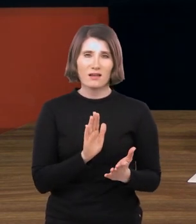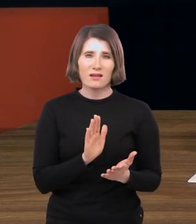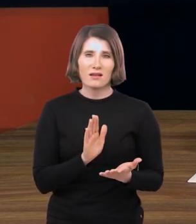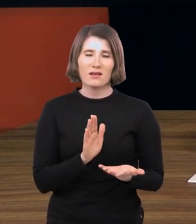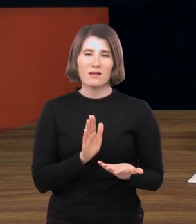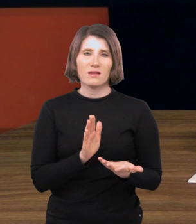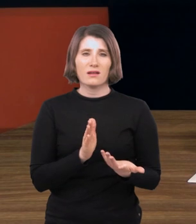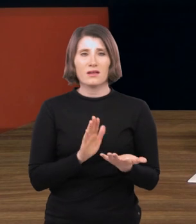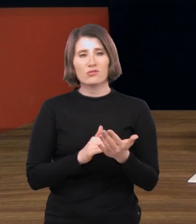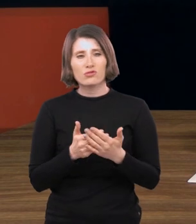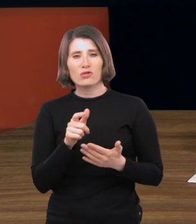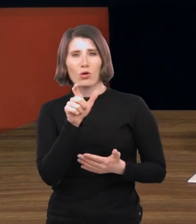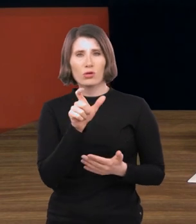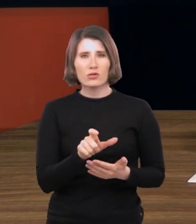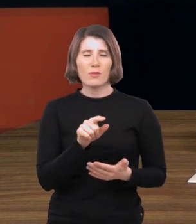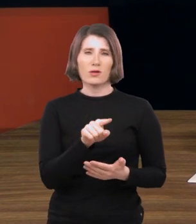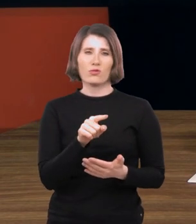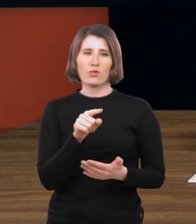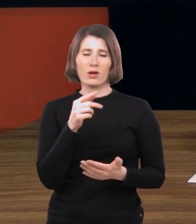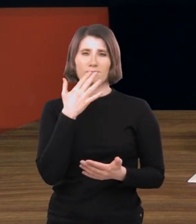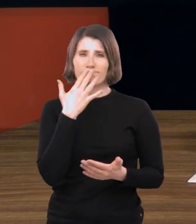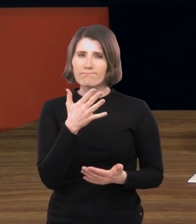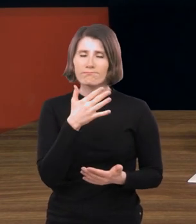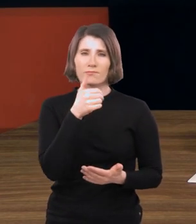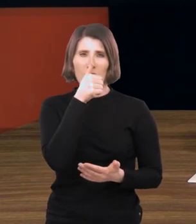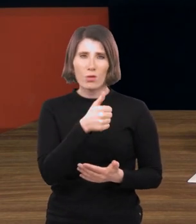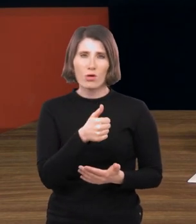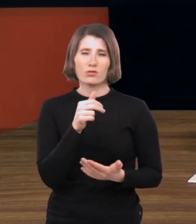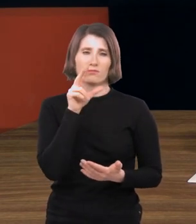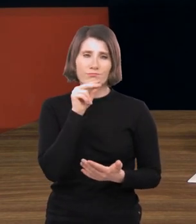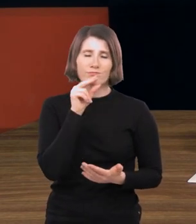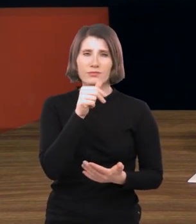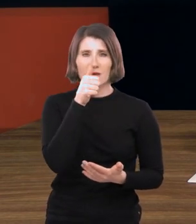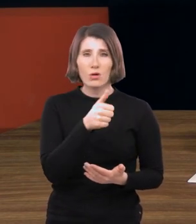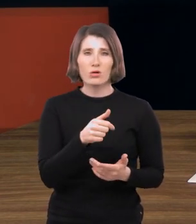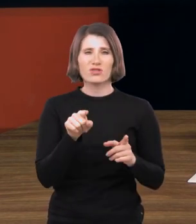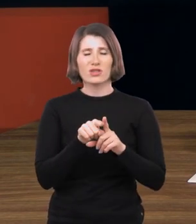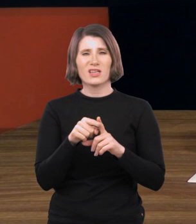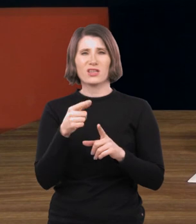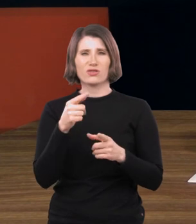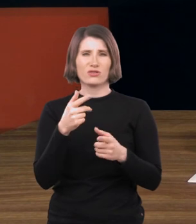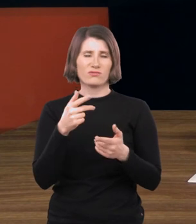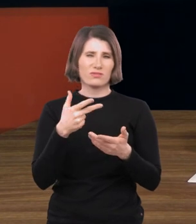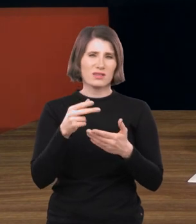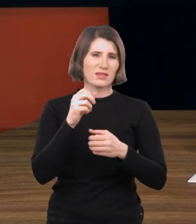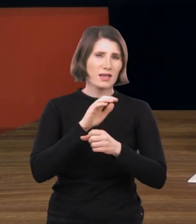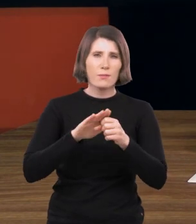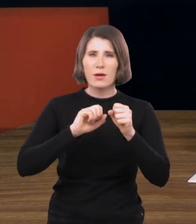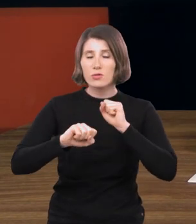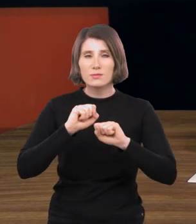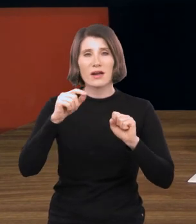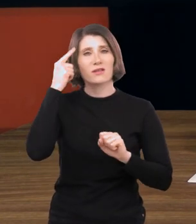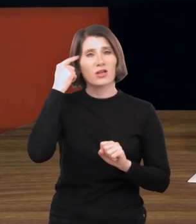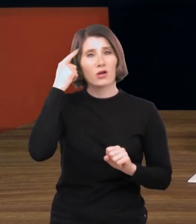od takie postacie, które są związane z brakiem mowy, z brakiem wykształconej mowy, z niepełnosprawnością intelektualną, a po